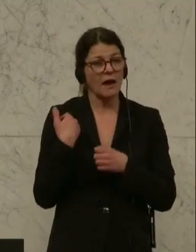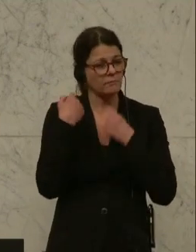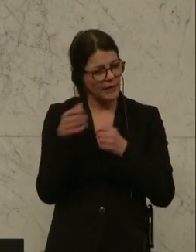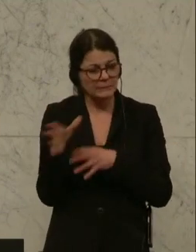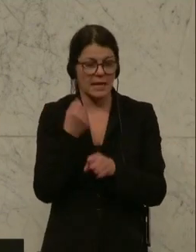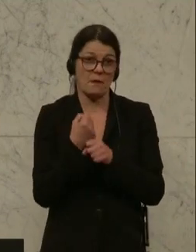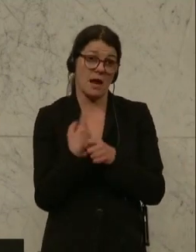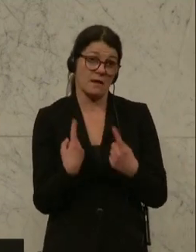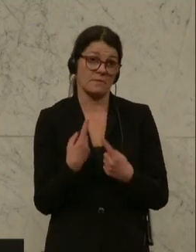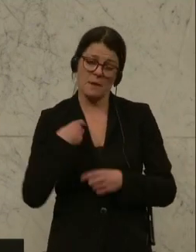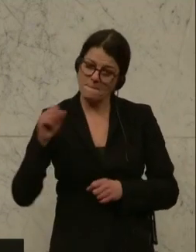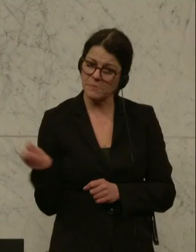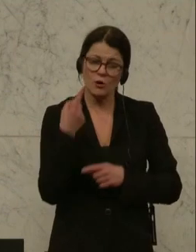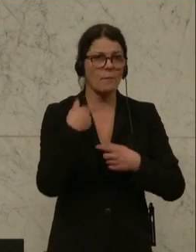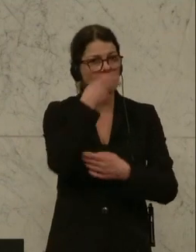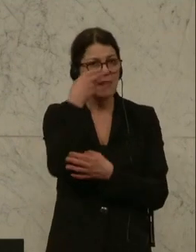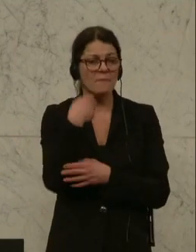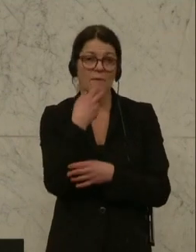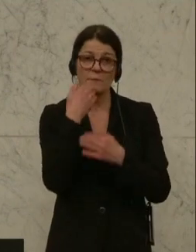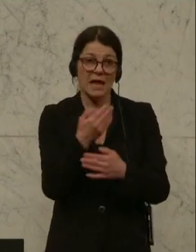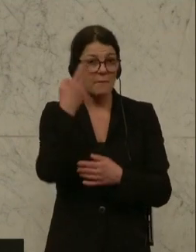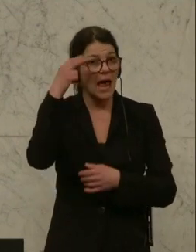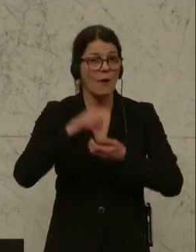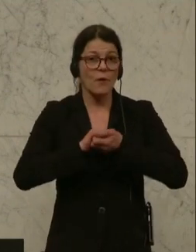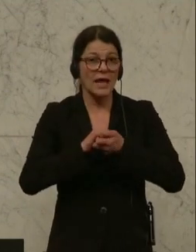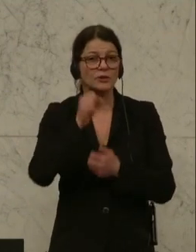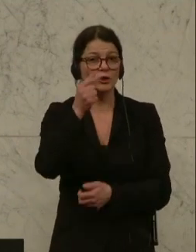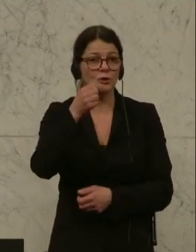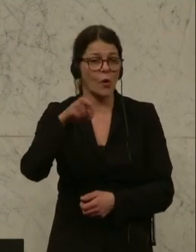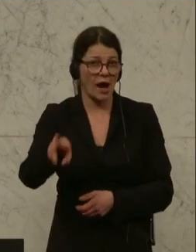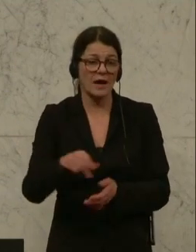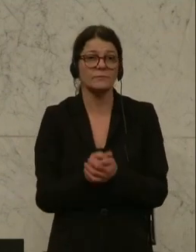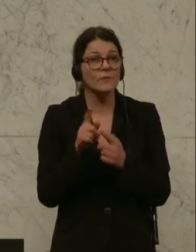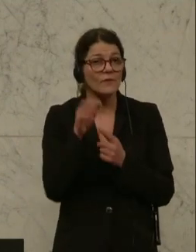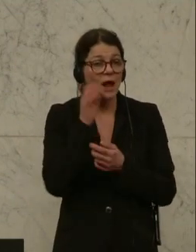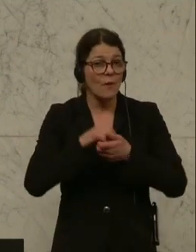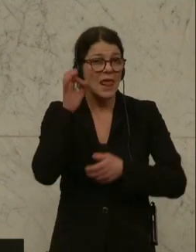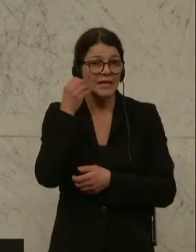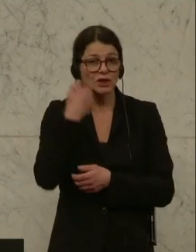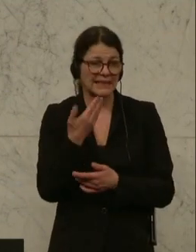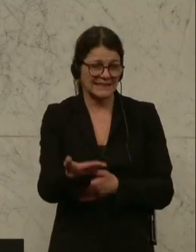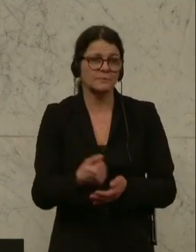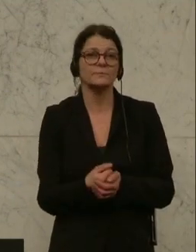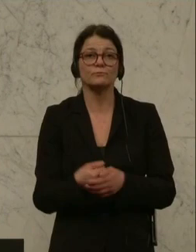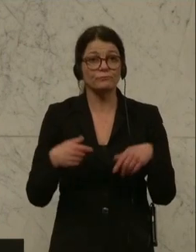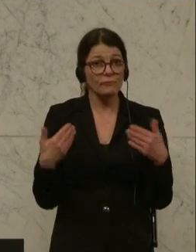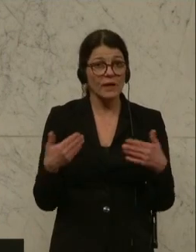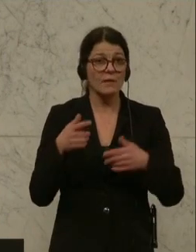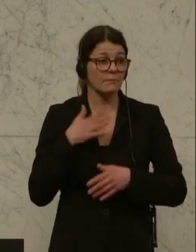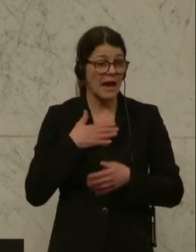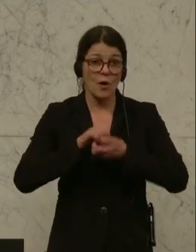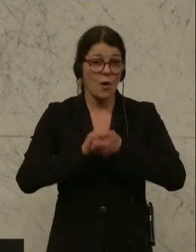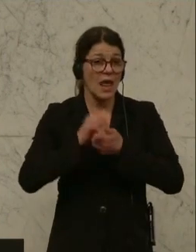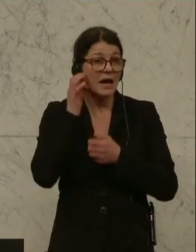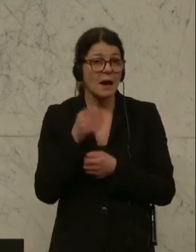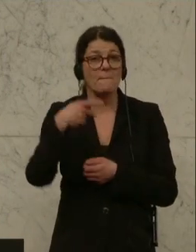ganz besonders möchte ich mich namentlich bedanken beim Herrn Kollegen Stöger und bei der Frau Kollegin Schatz bei der meiner